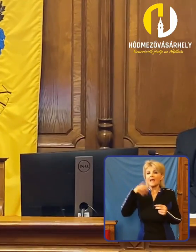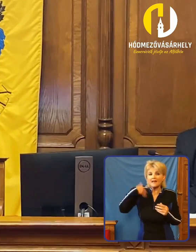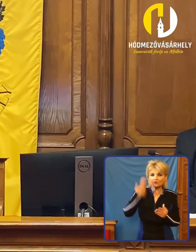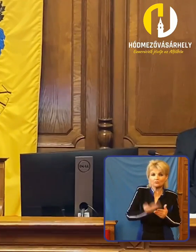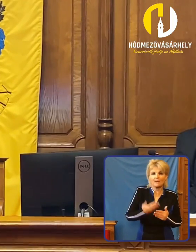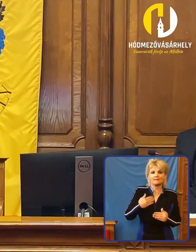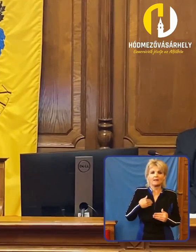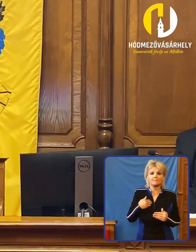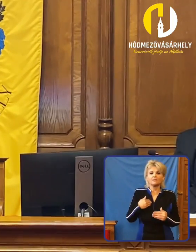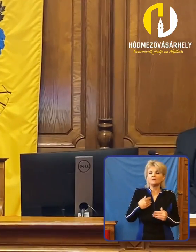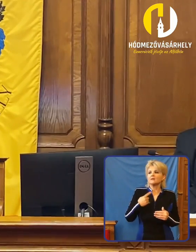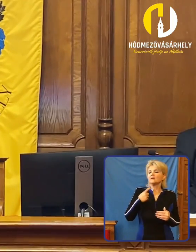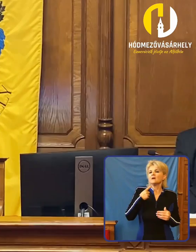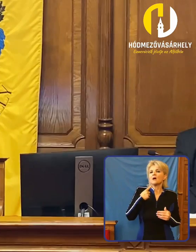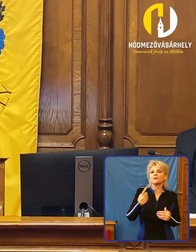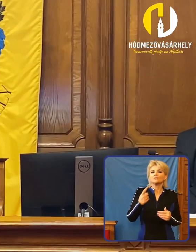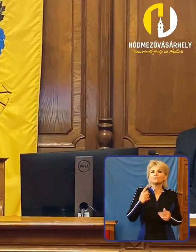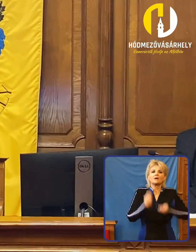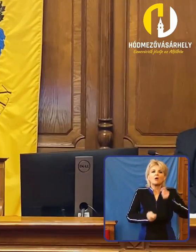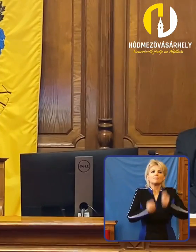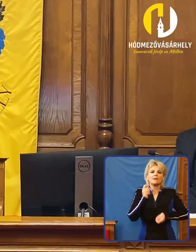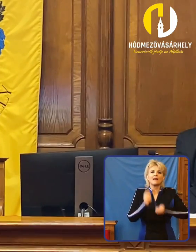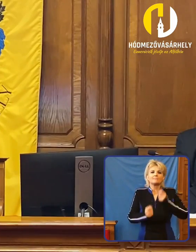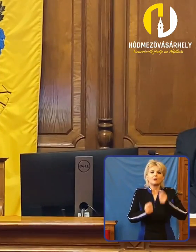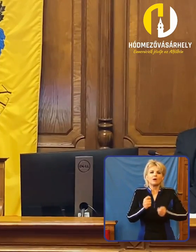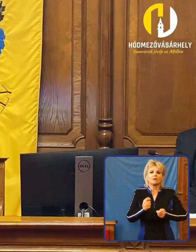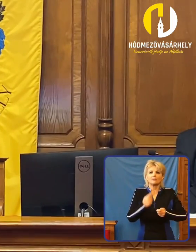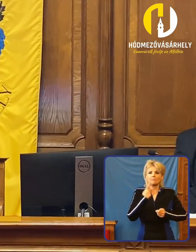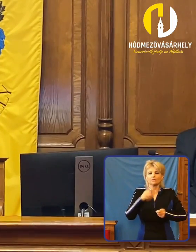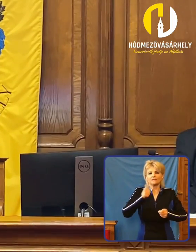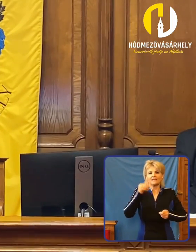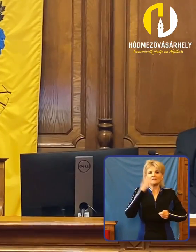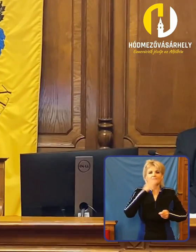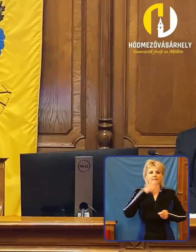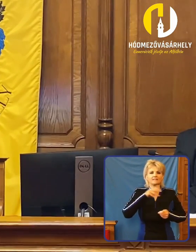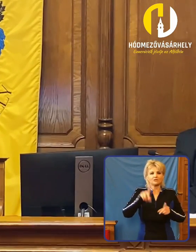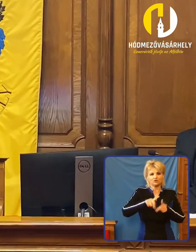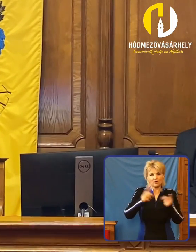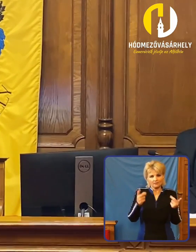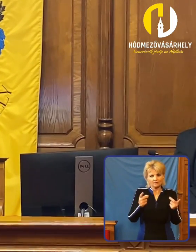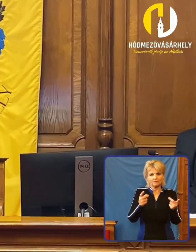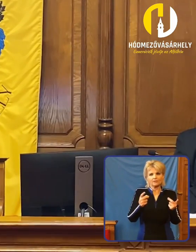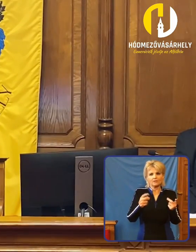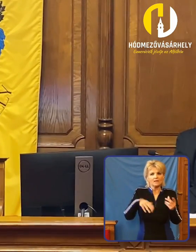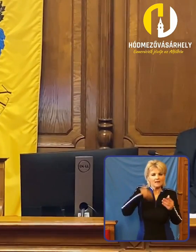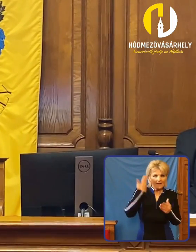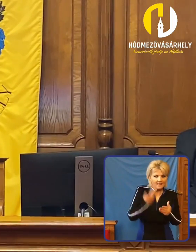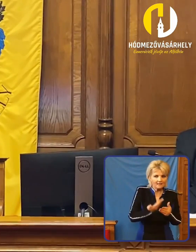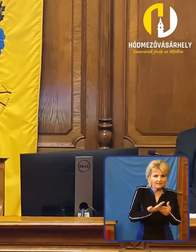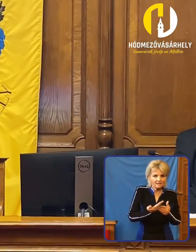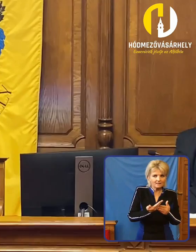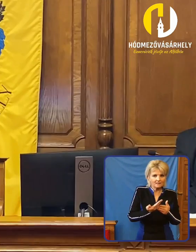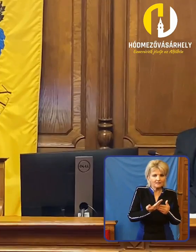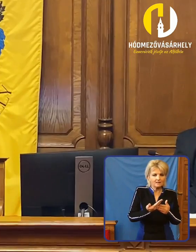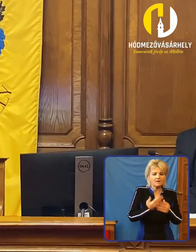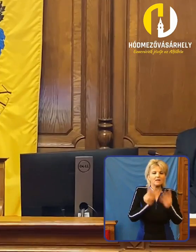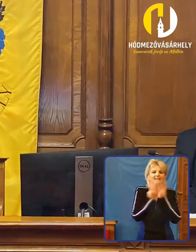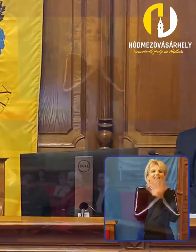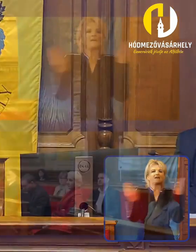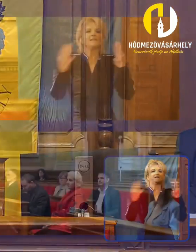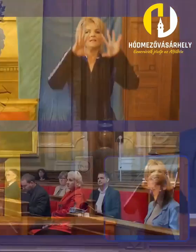el. Akkor azt mondták, hogy a kampányban azt mondta az egyik Fideszes sajtó orgánum, elismerte, hogy elbontaná kerítést.